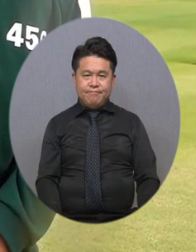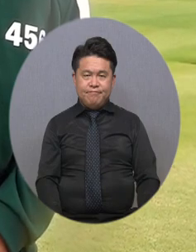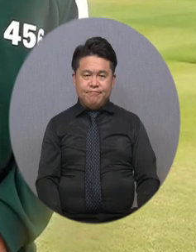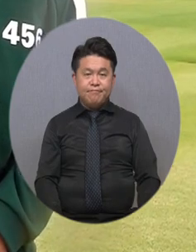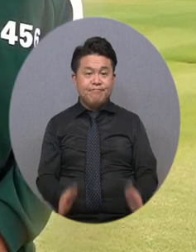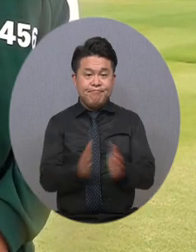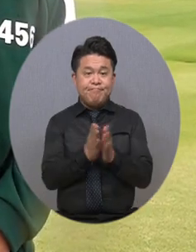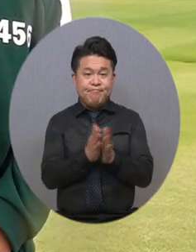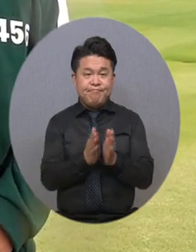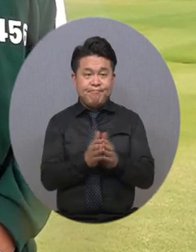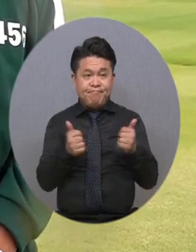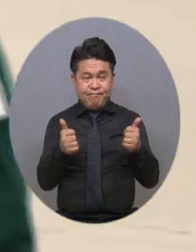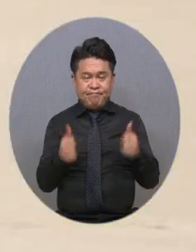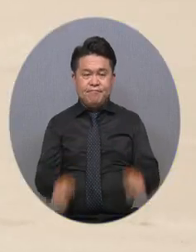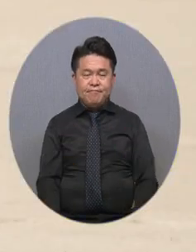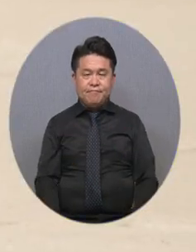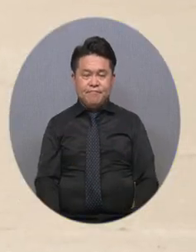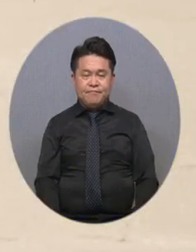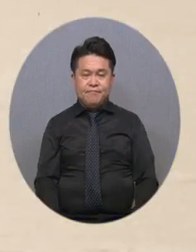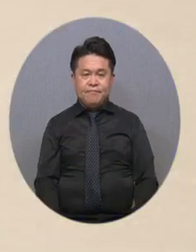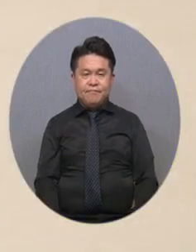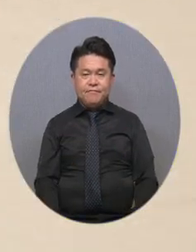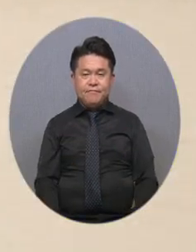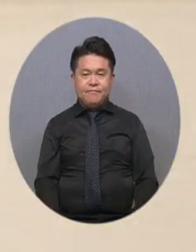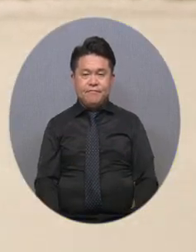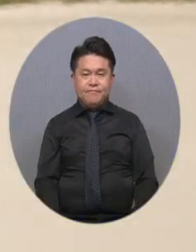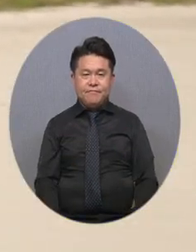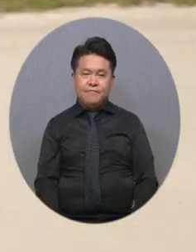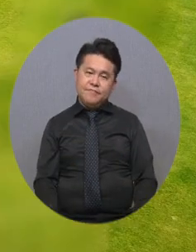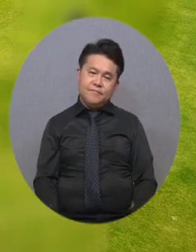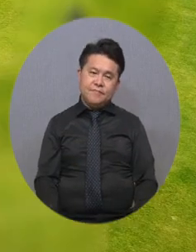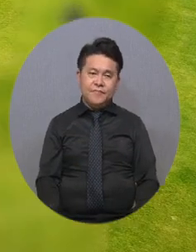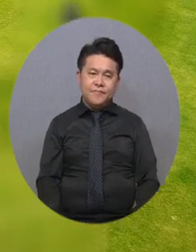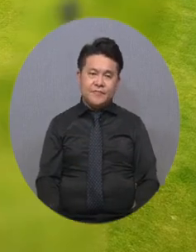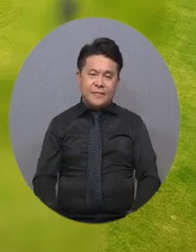와, 이렇게 세게 쳤는데, 봐봐. 엄청 세게 쳤는데. 어때?